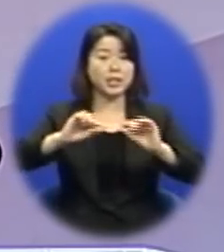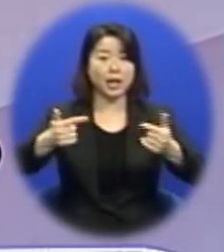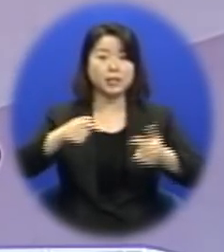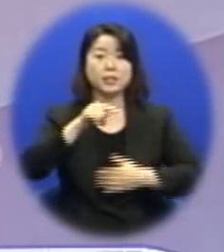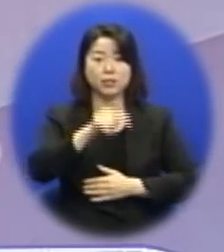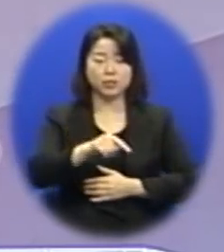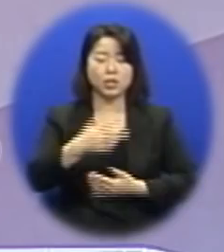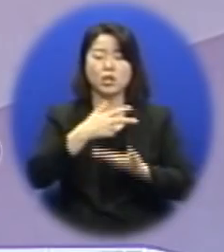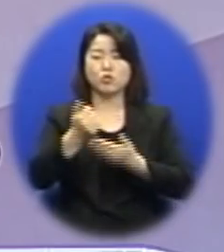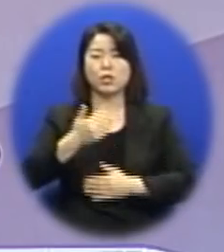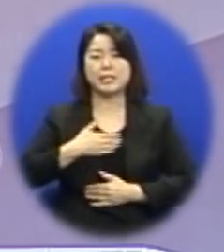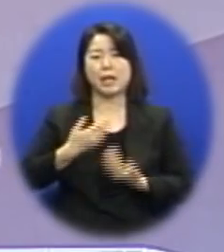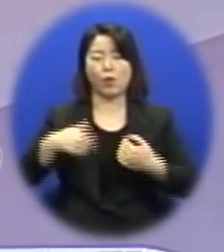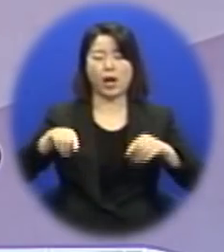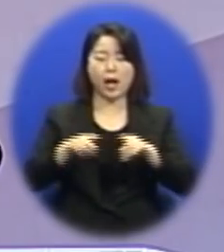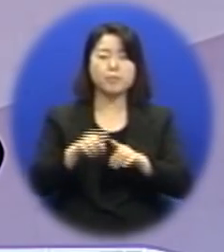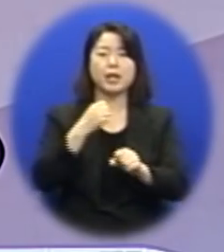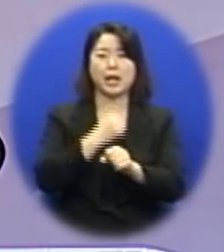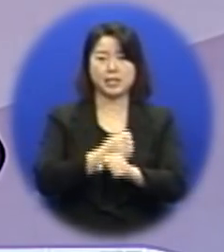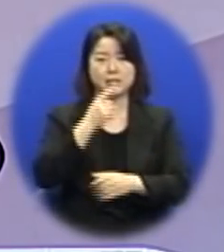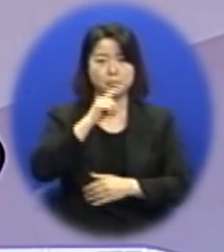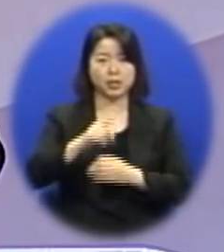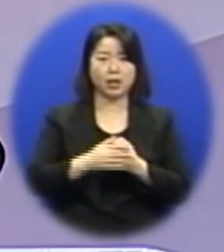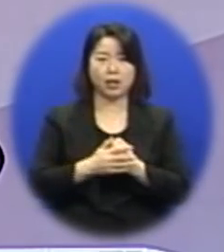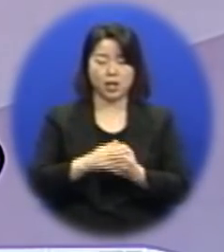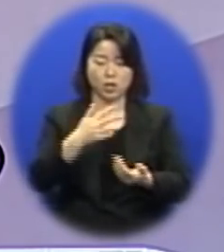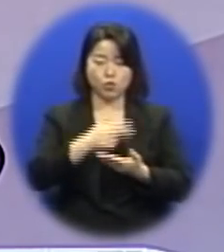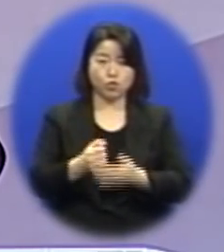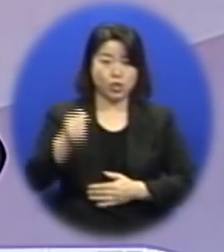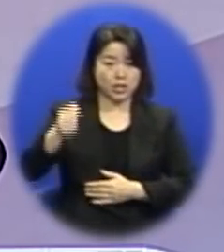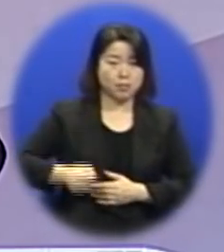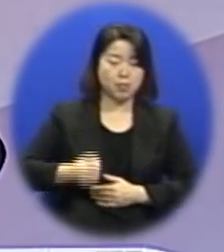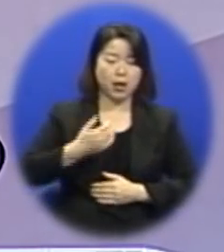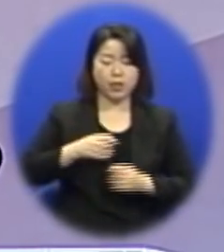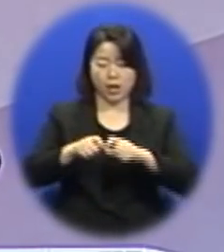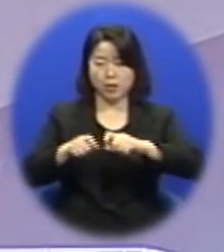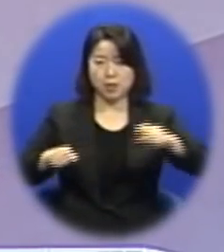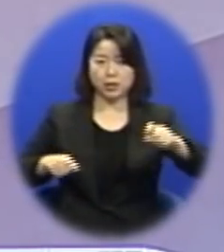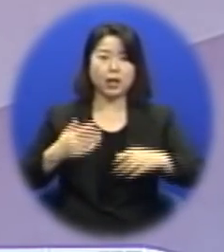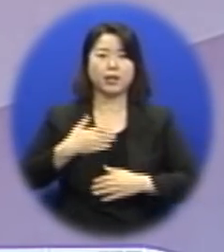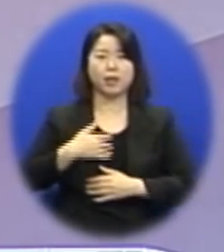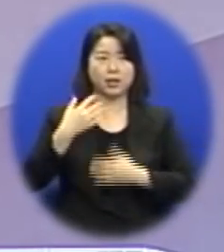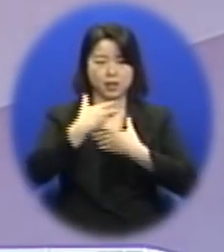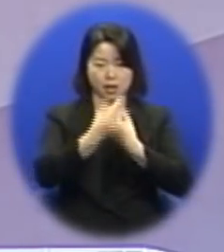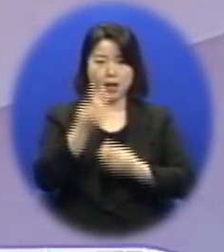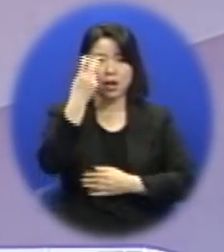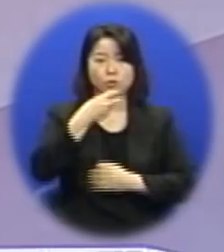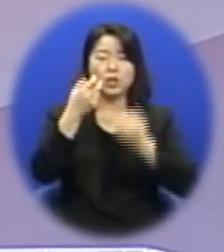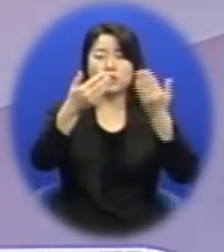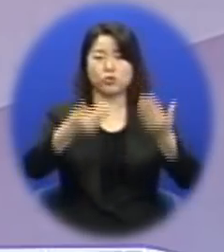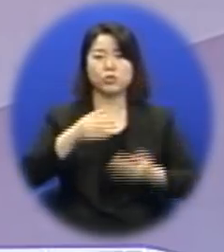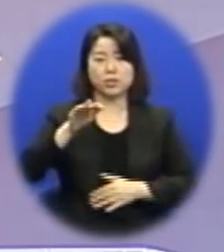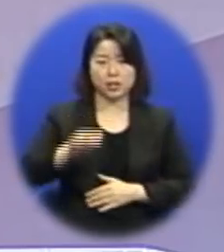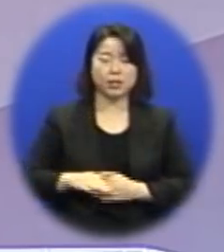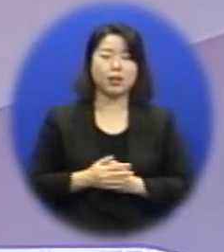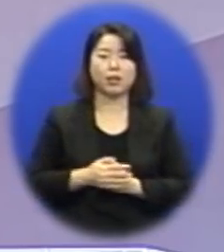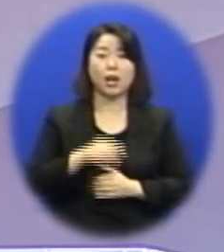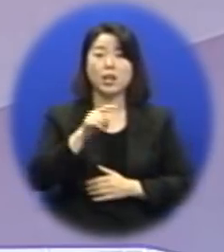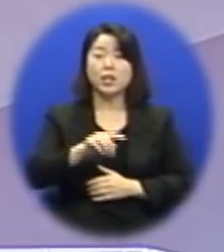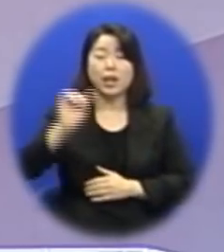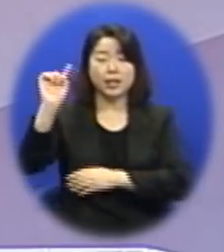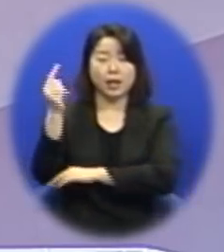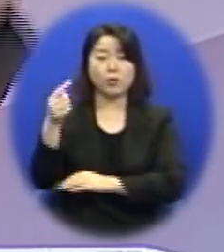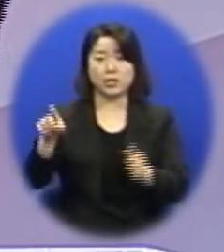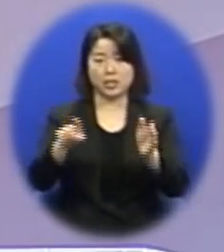주께서 나와 함께 하심이라 주의 지팡이와 막대기가 나를 안위하시나이다 이것이 다윗의